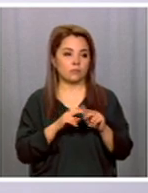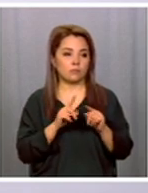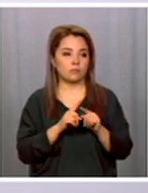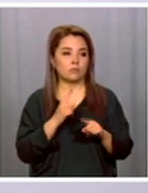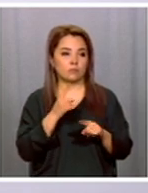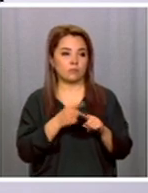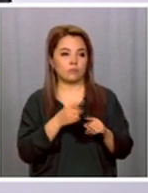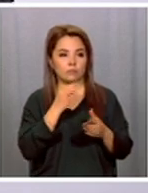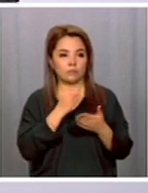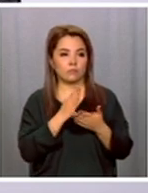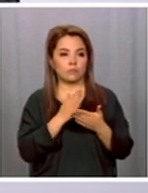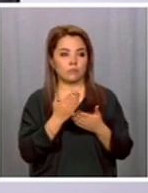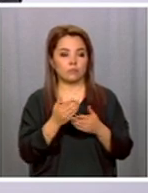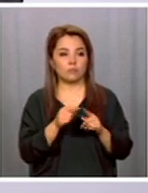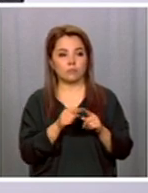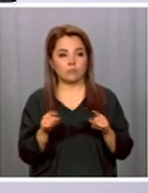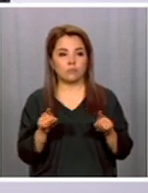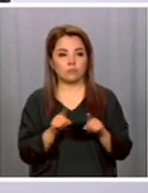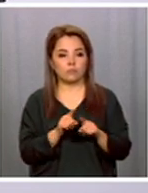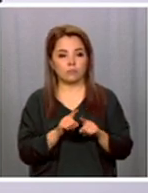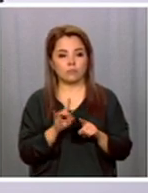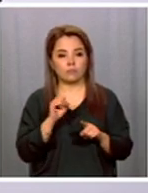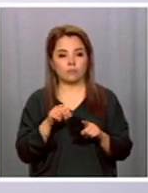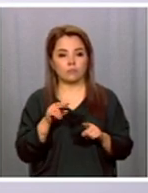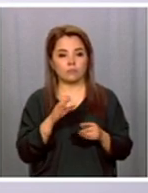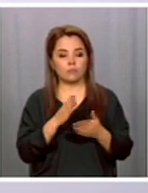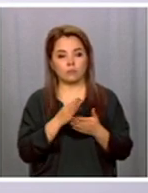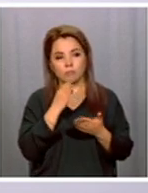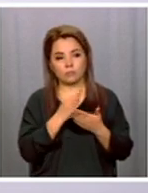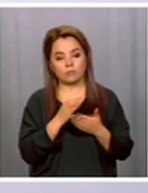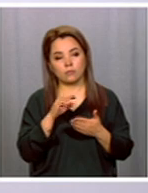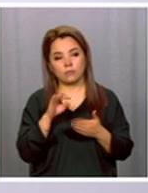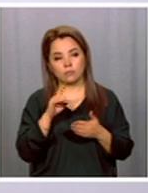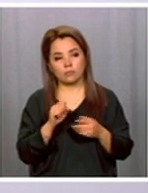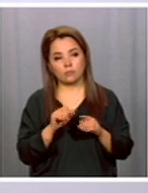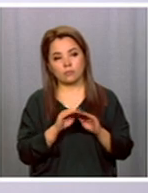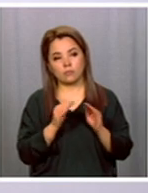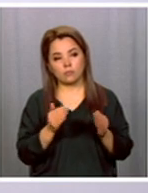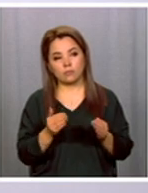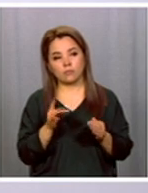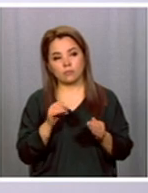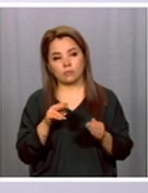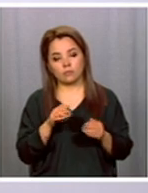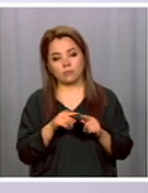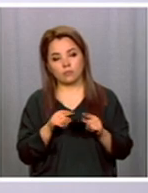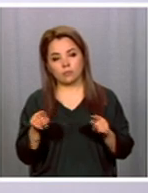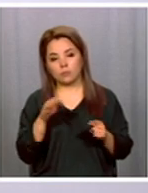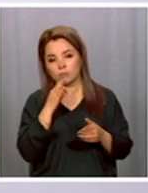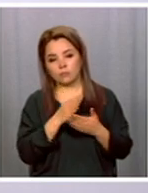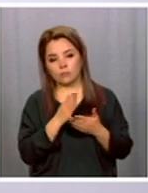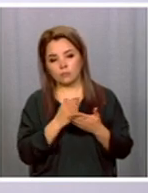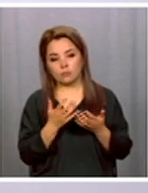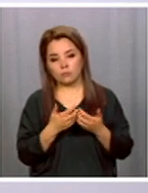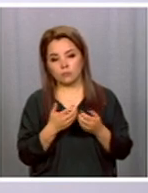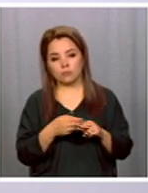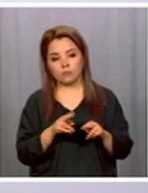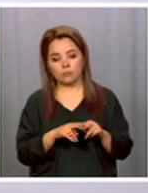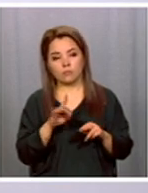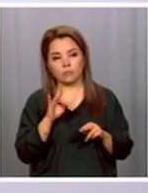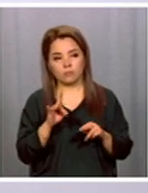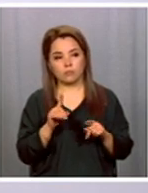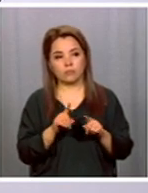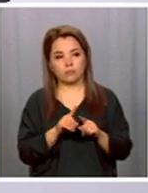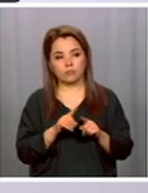қосатын түзуді біз радиус деп атаймыз. Сфераның қисықтық радиусы болып есептеледі екен. Және оны біз R